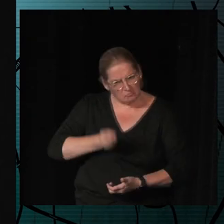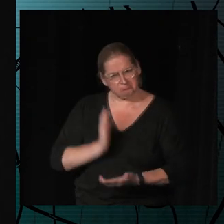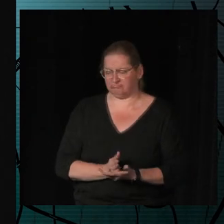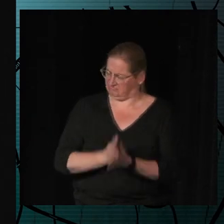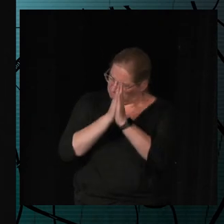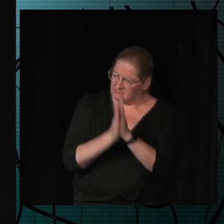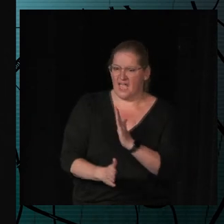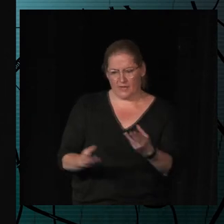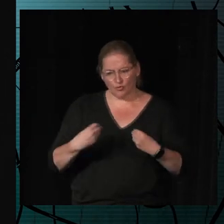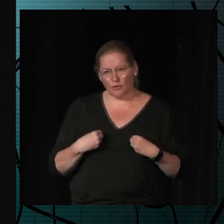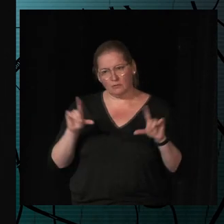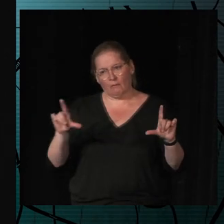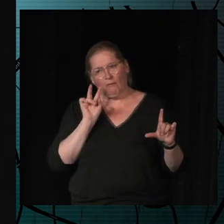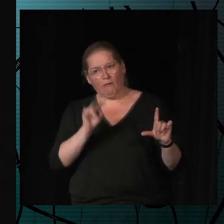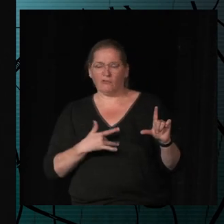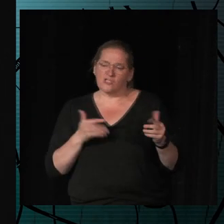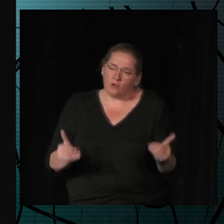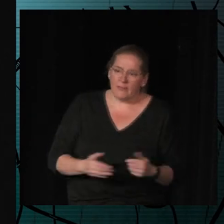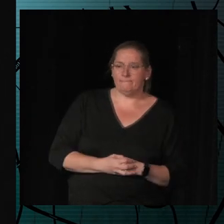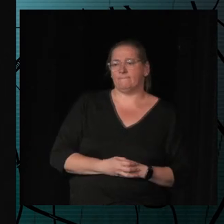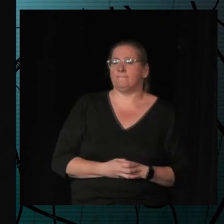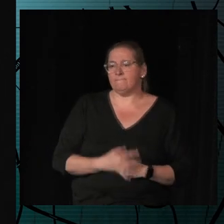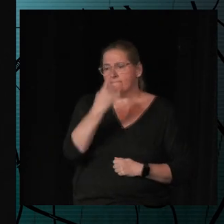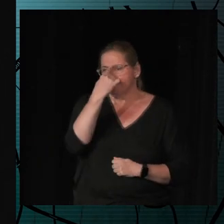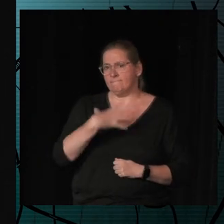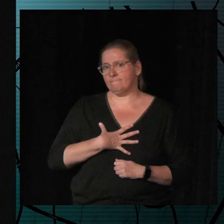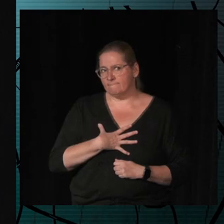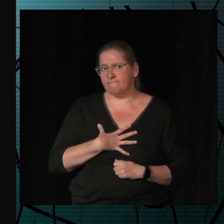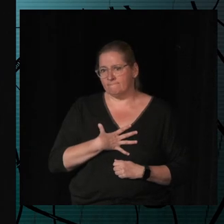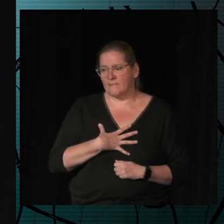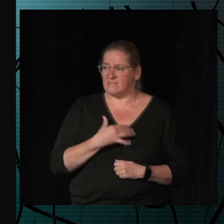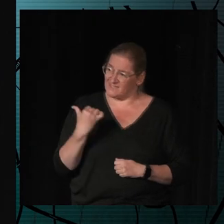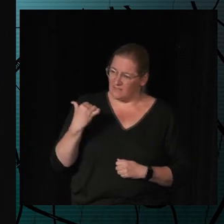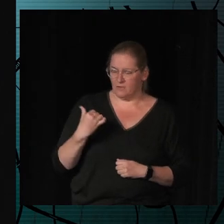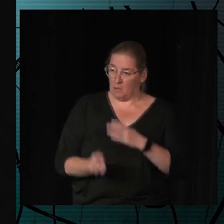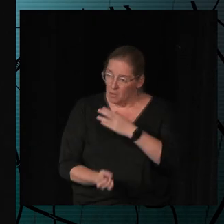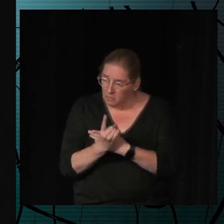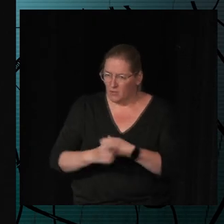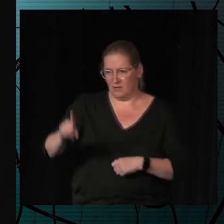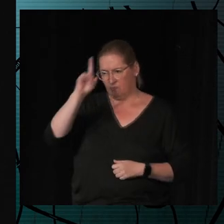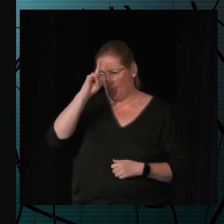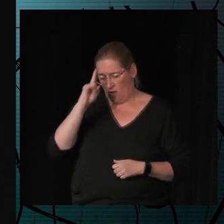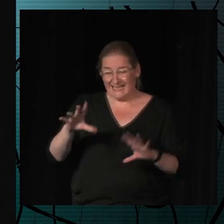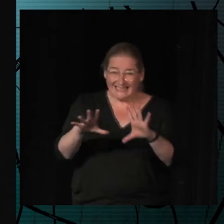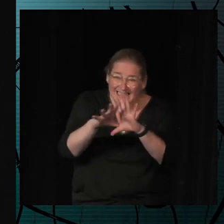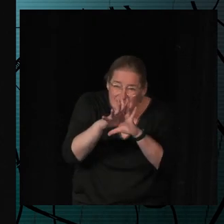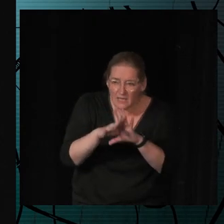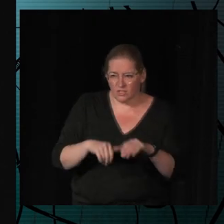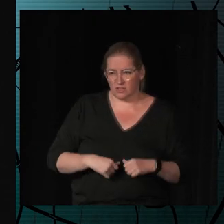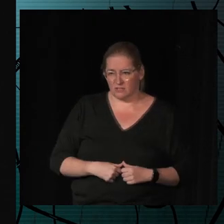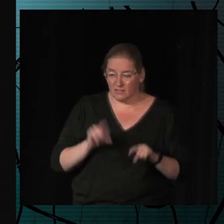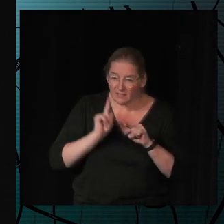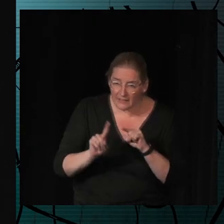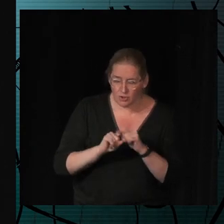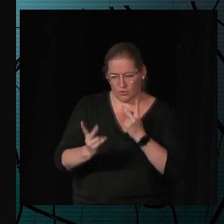qui rend ça intéressant et là où ça devient je pense pour moi ça franchit vraiment un cap d'originalité c'est le travail plastique sur l'image il y a un truc qui